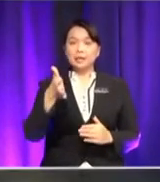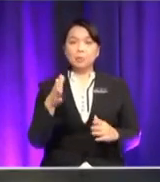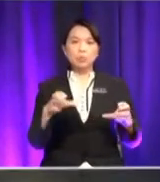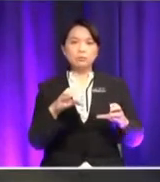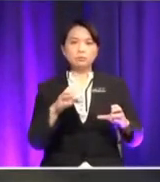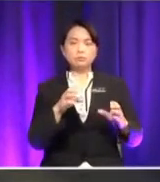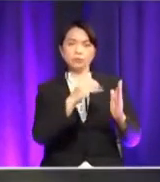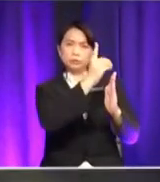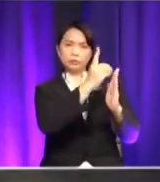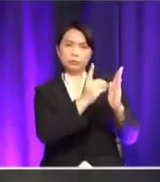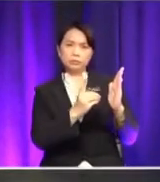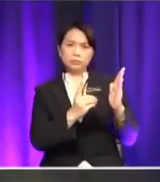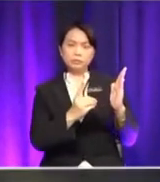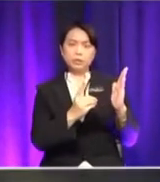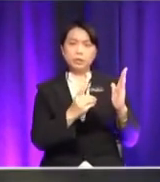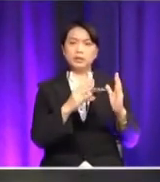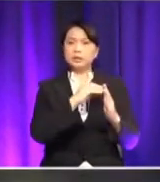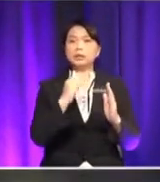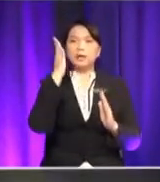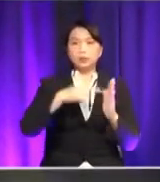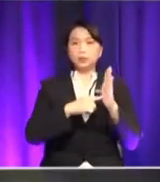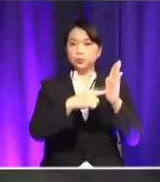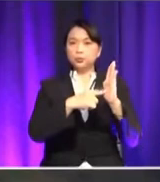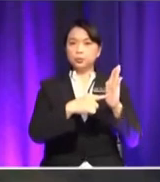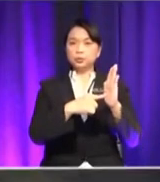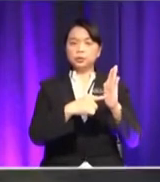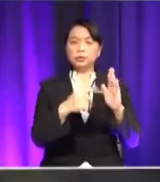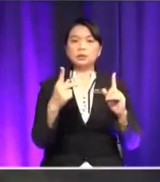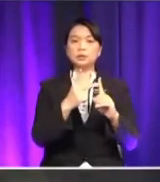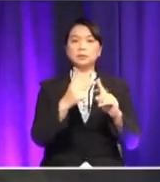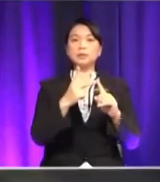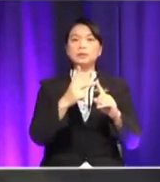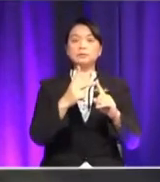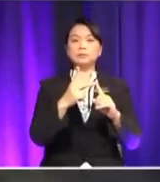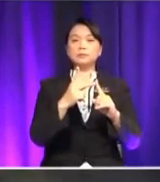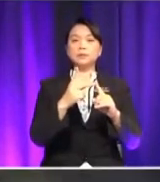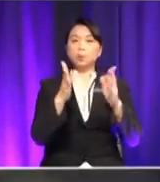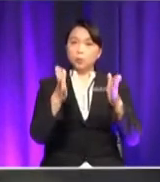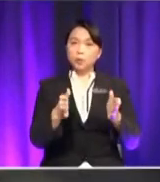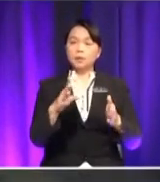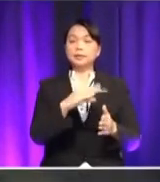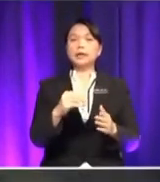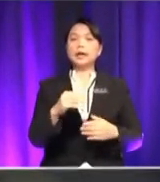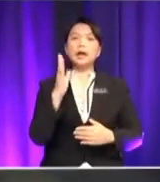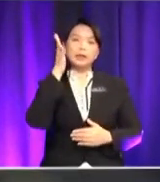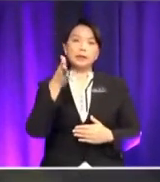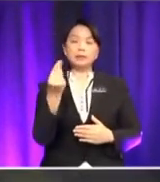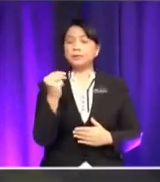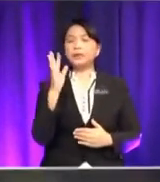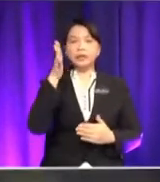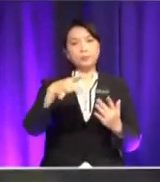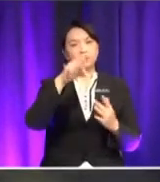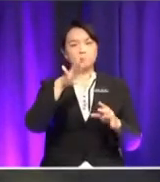beberapa design menyediakan present ataupun dipersembahkan kepada klien dan klien akan memilih yang manakah desain